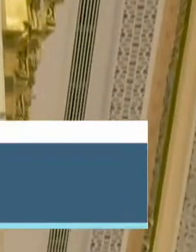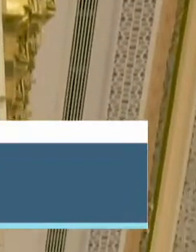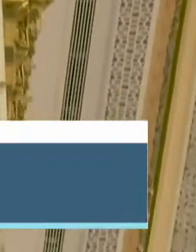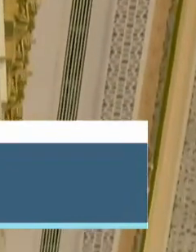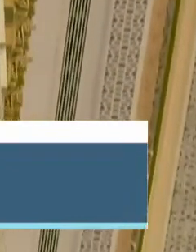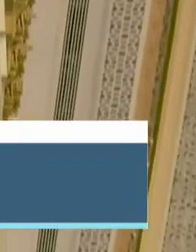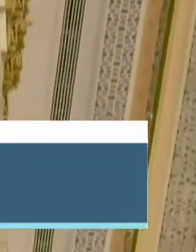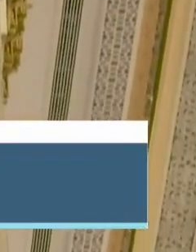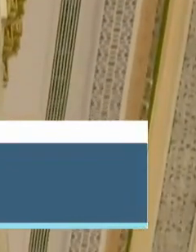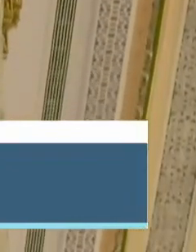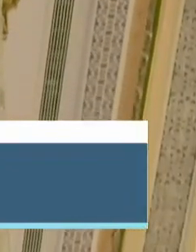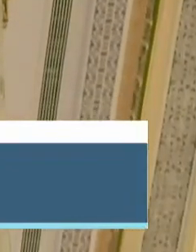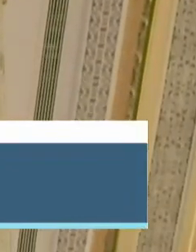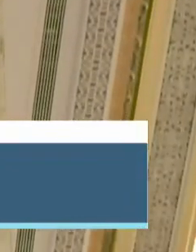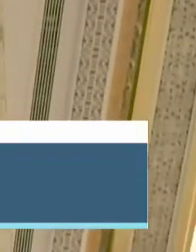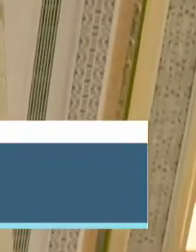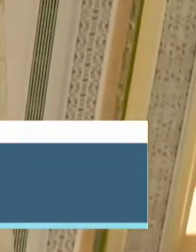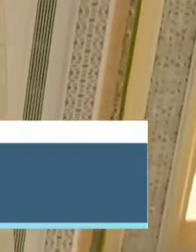oh